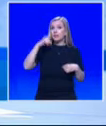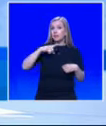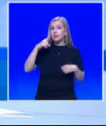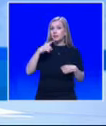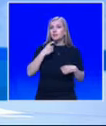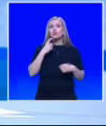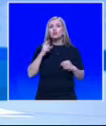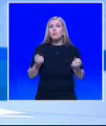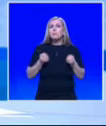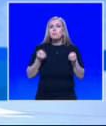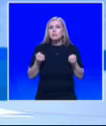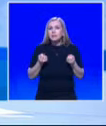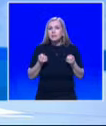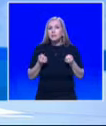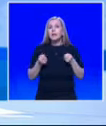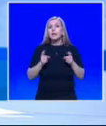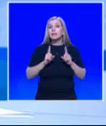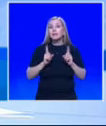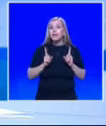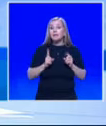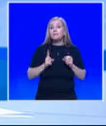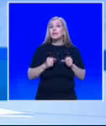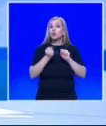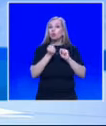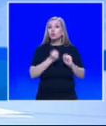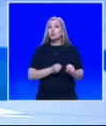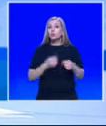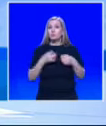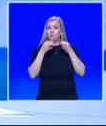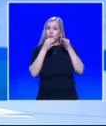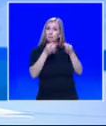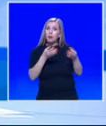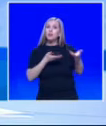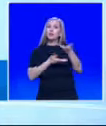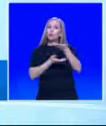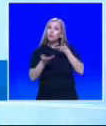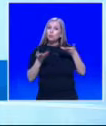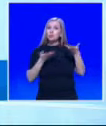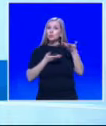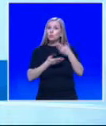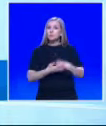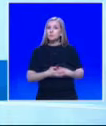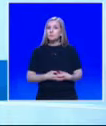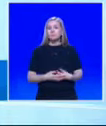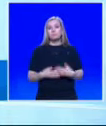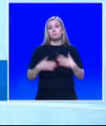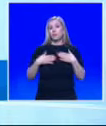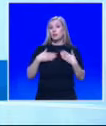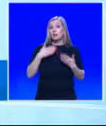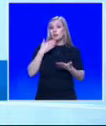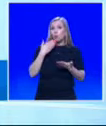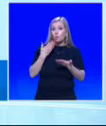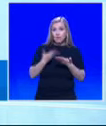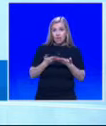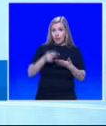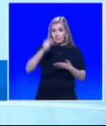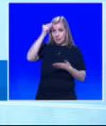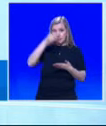Защо бързате и не заслужава ли основния закон по-внимателно обсъждане? Ние сме обещали на българските